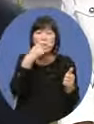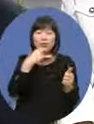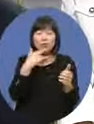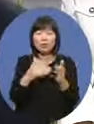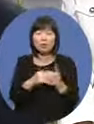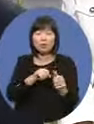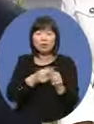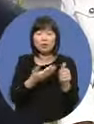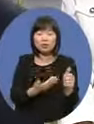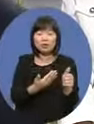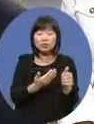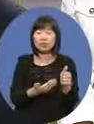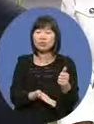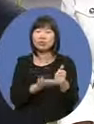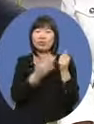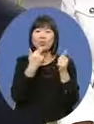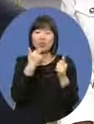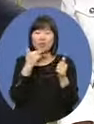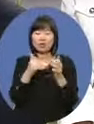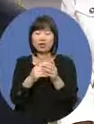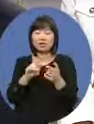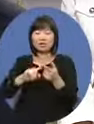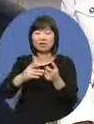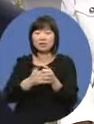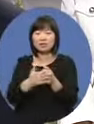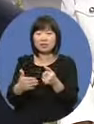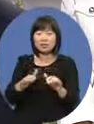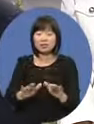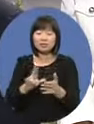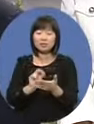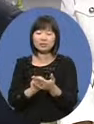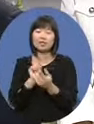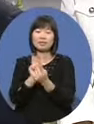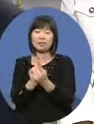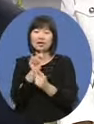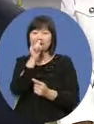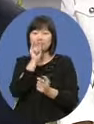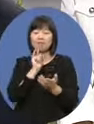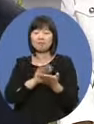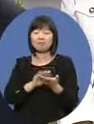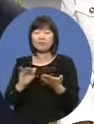상황이 벌어지는 거는 사실은 그것 때문에 이제 문제가 되는 거거든요. 또 하나 이제